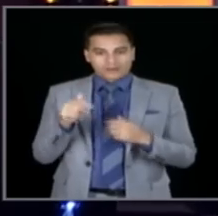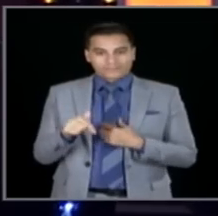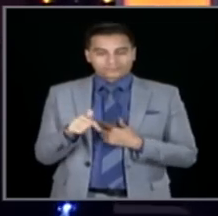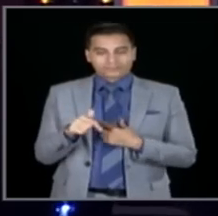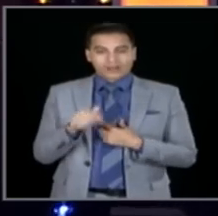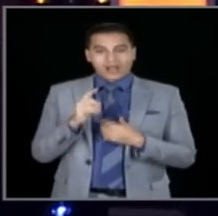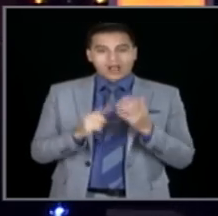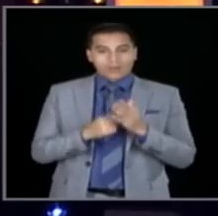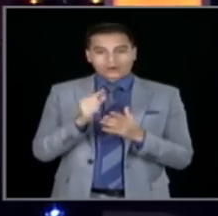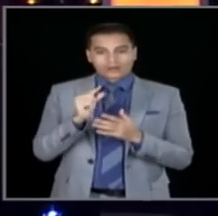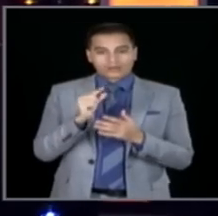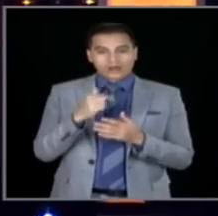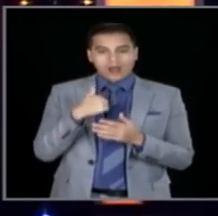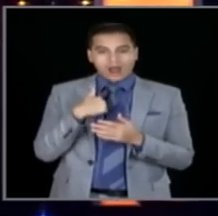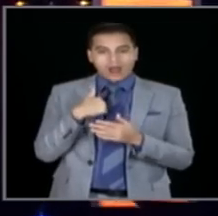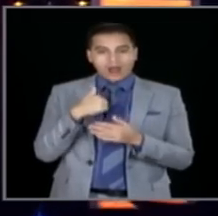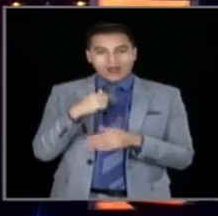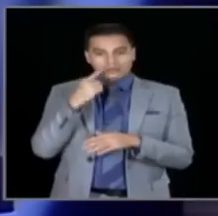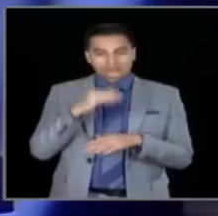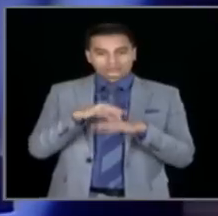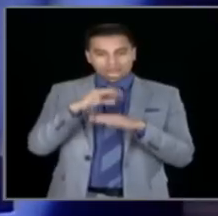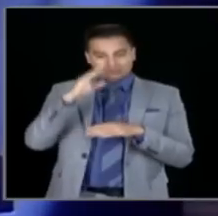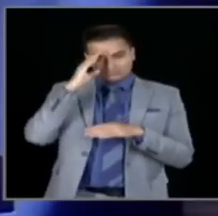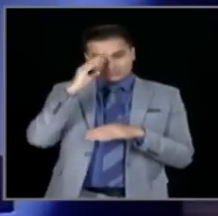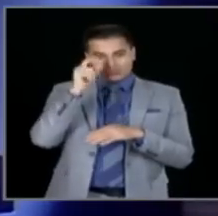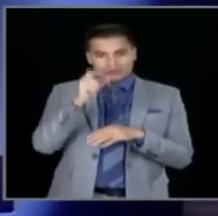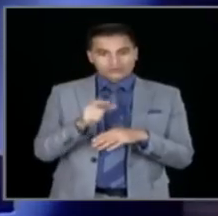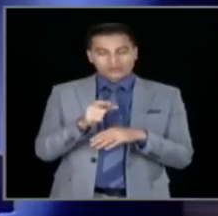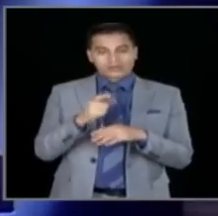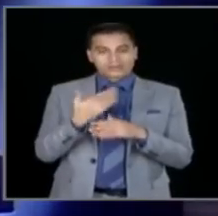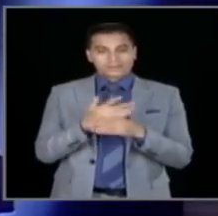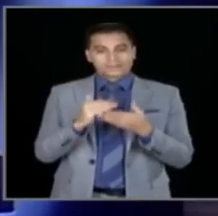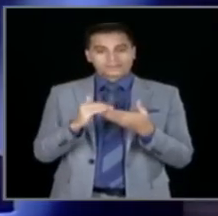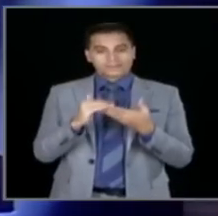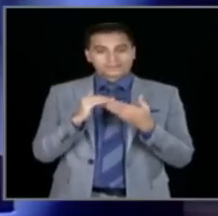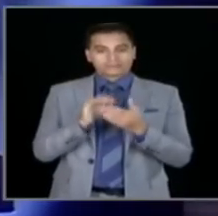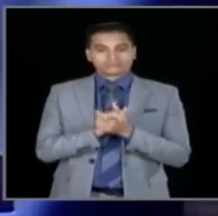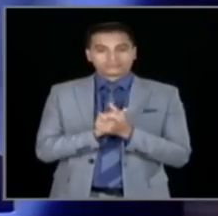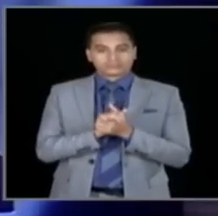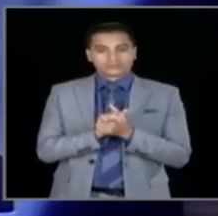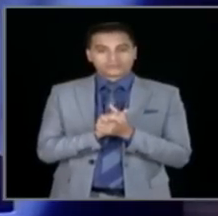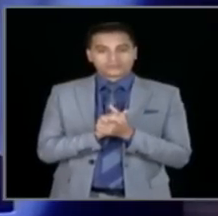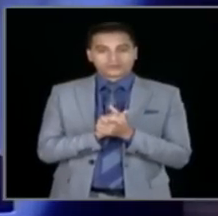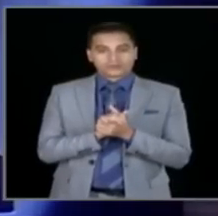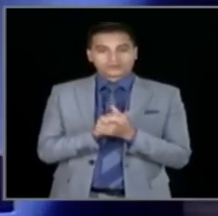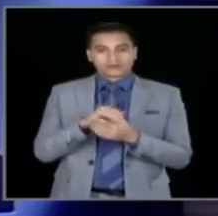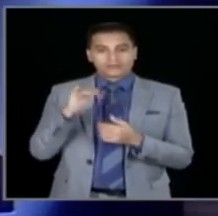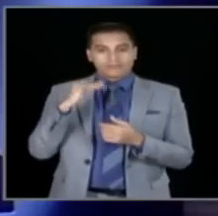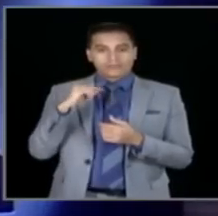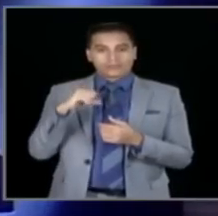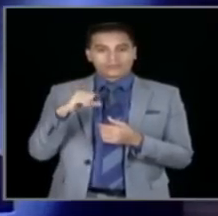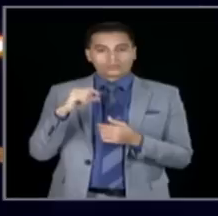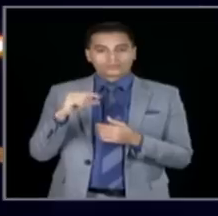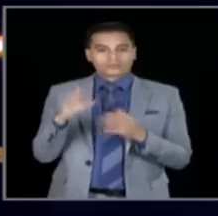طبعا يعني أحب أقول أول واحد طبعا وأوجه له شكر كبير جدا جدا، صديقي وزميلي محمود نيازي.